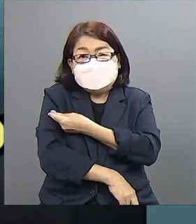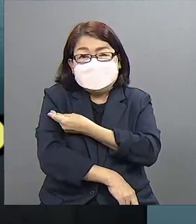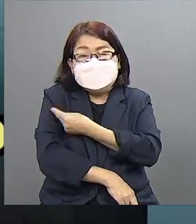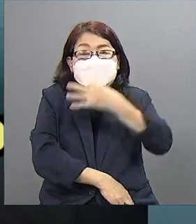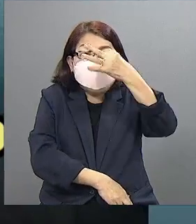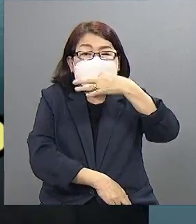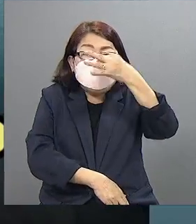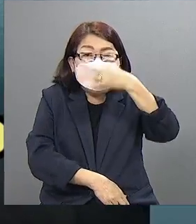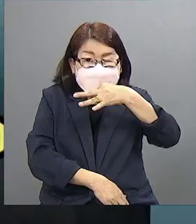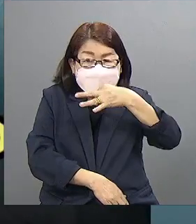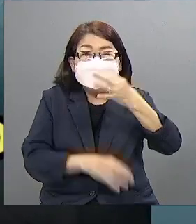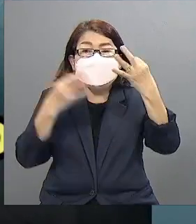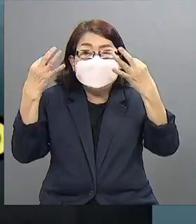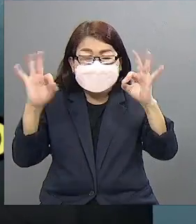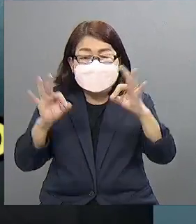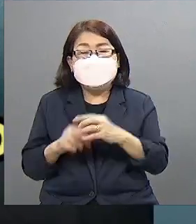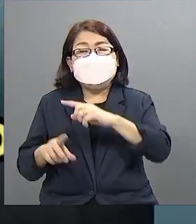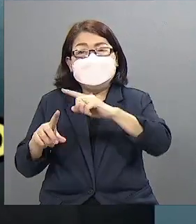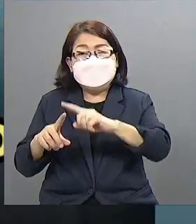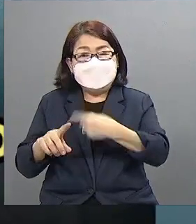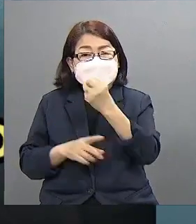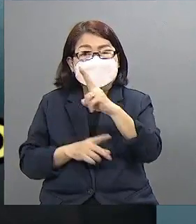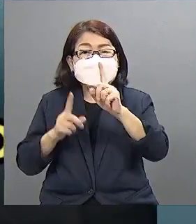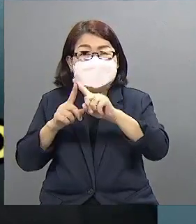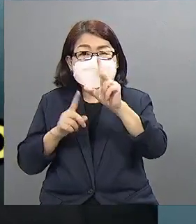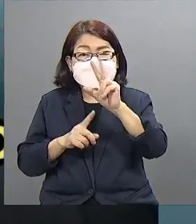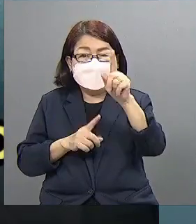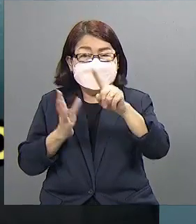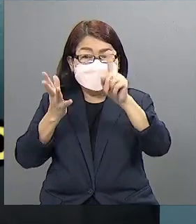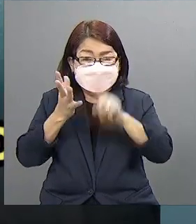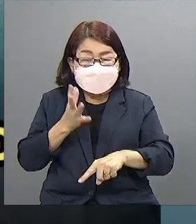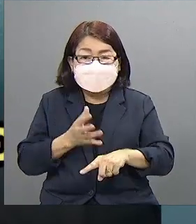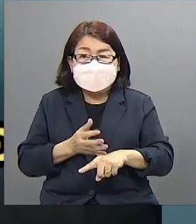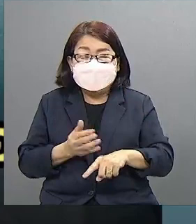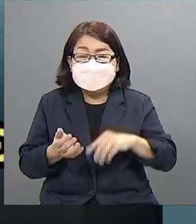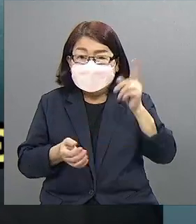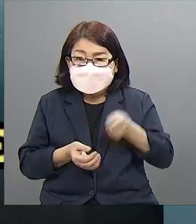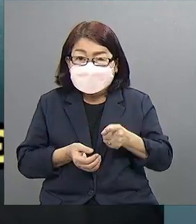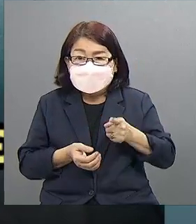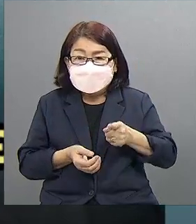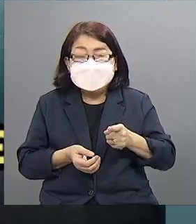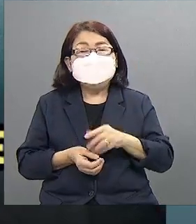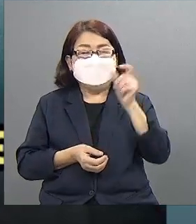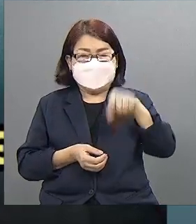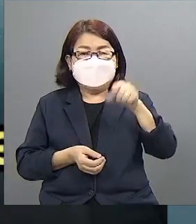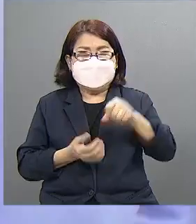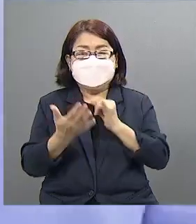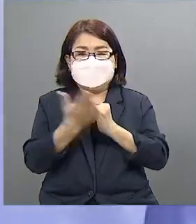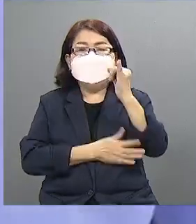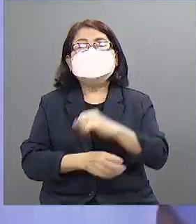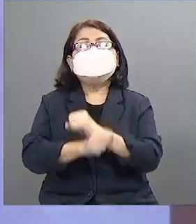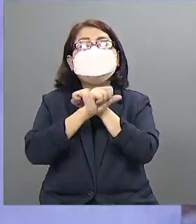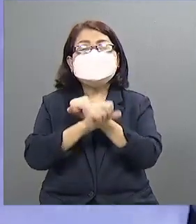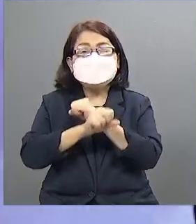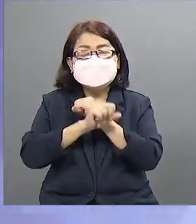ทพมหานครก็มายืนยันว่าเรื่องนี้เป็นความจริงก็คือชัวร์นั่นเองค่ะ การฉีดวัคซีนป้องกันโรคไข้หวัดใหญ่คุณผู้ชมครับนอกจ